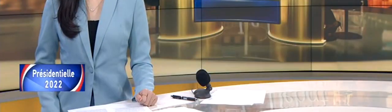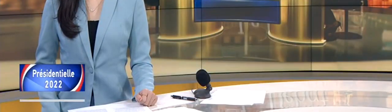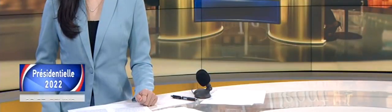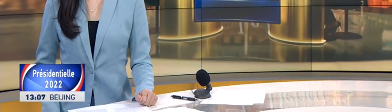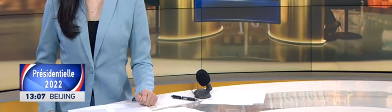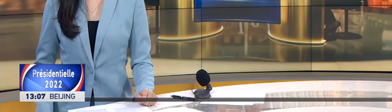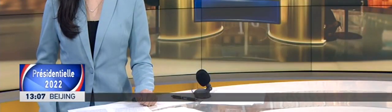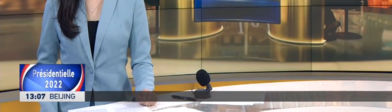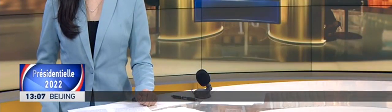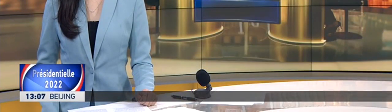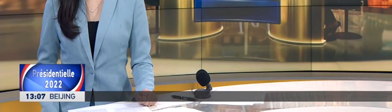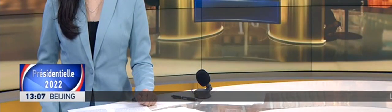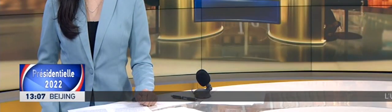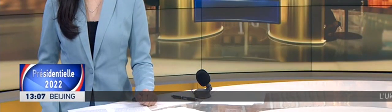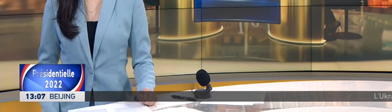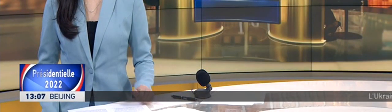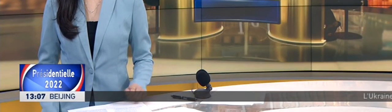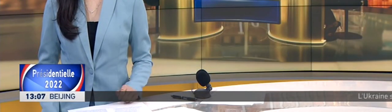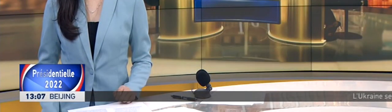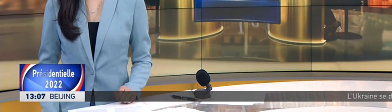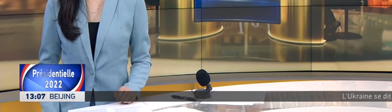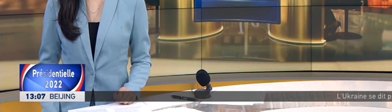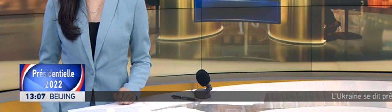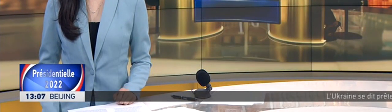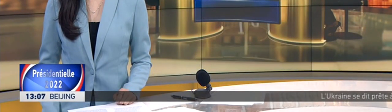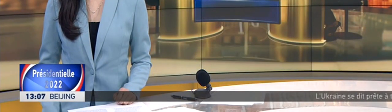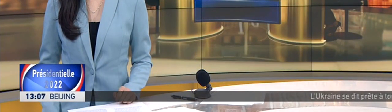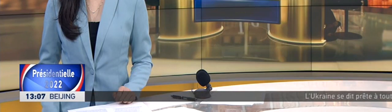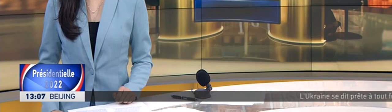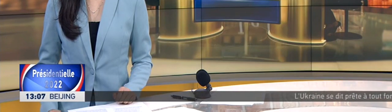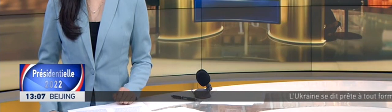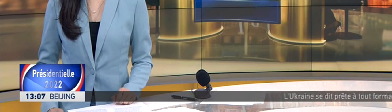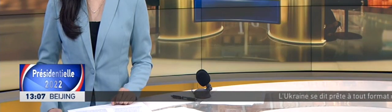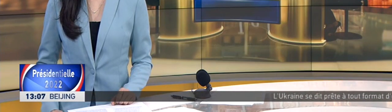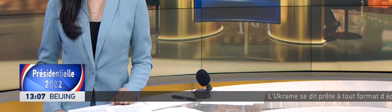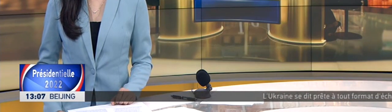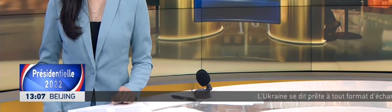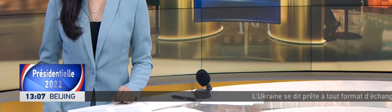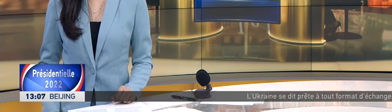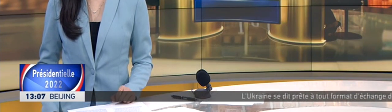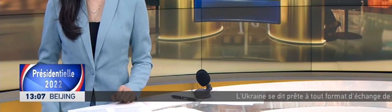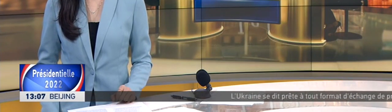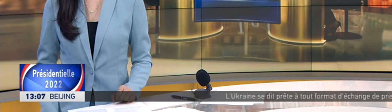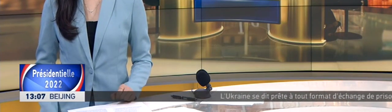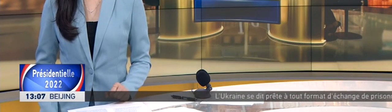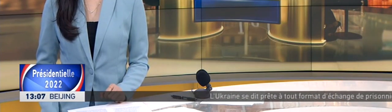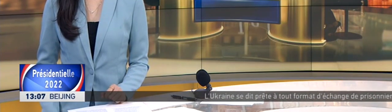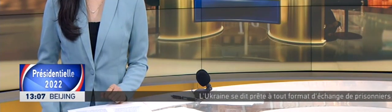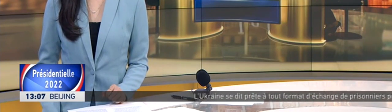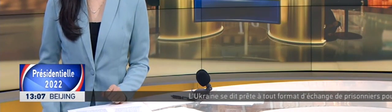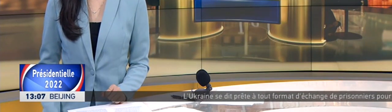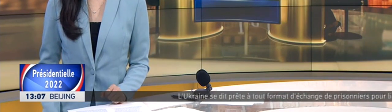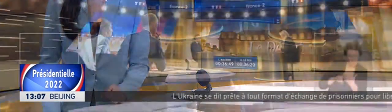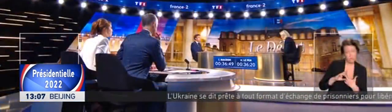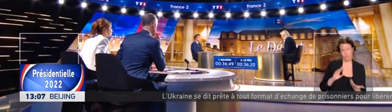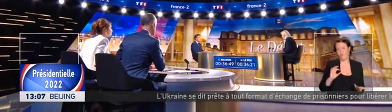Le président français Emmanuel Macron et sa rivale Marine Le Pen se sont affrontés lors d'un débat présidentiel en direct. Le débat de